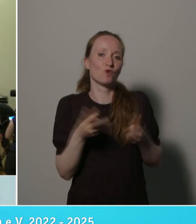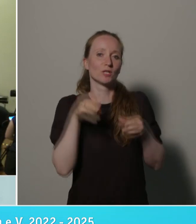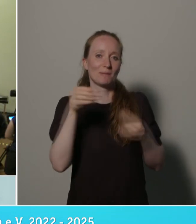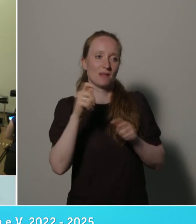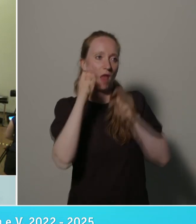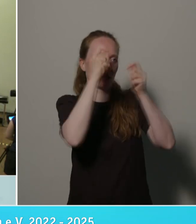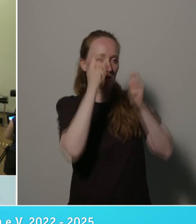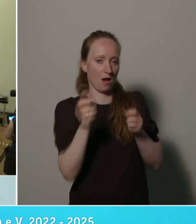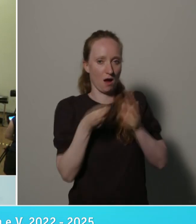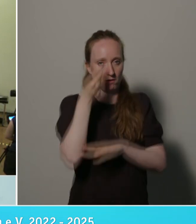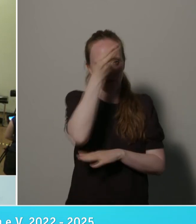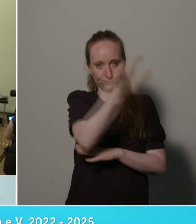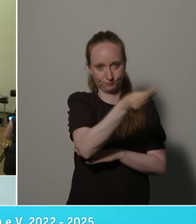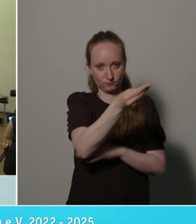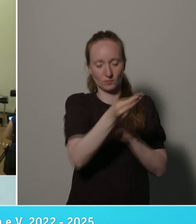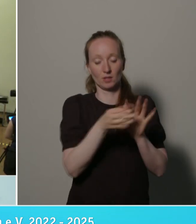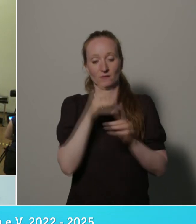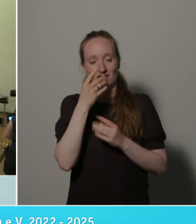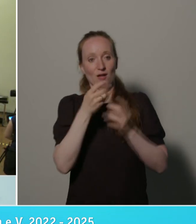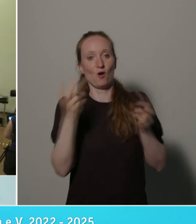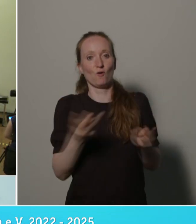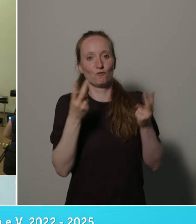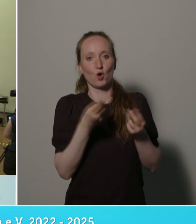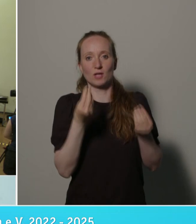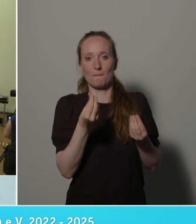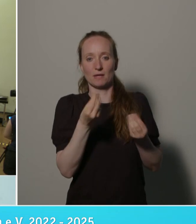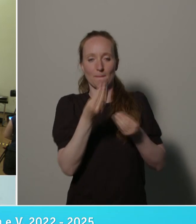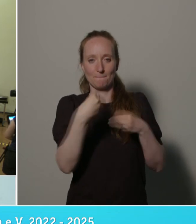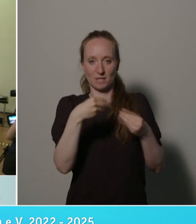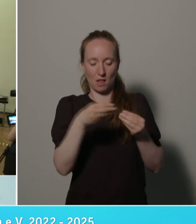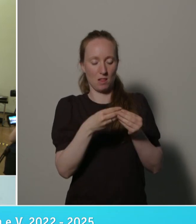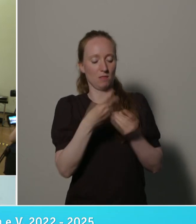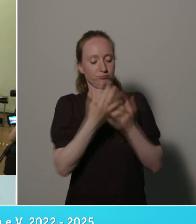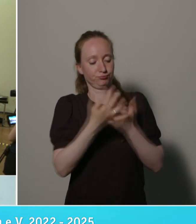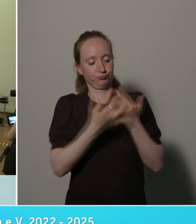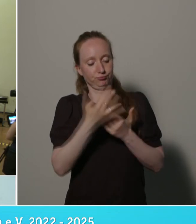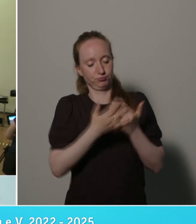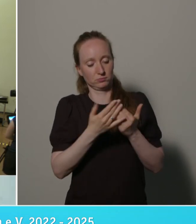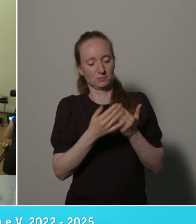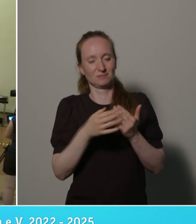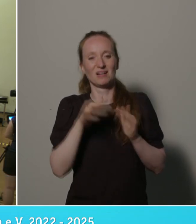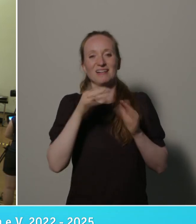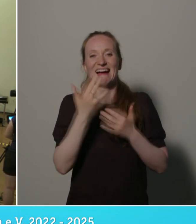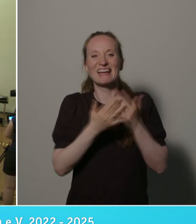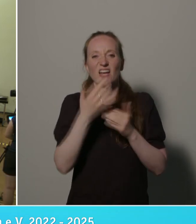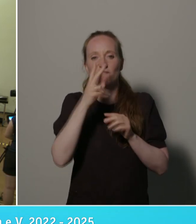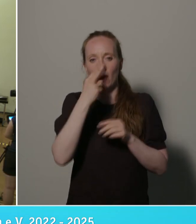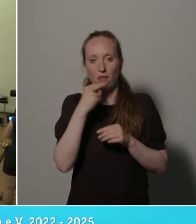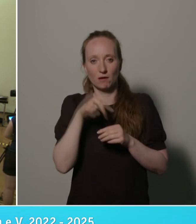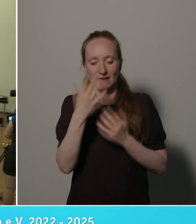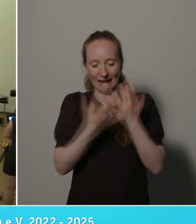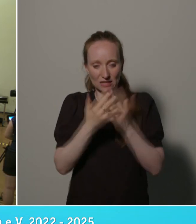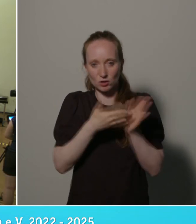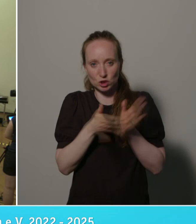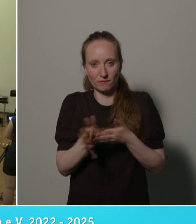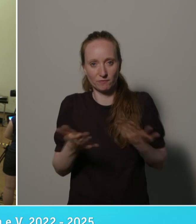verrechnet. Und dann stand das Verhältnis der Eigenmittel der Stadt, die da mit zu leisten waren, in einem